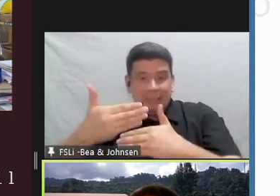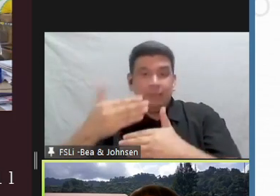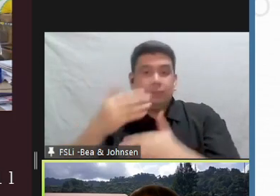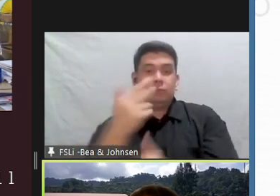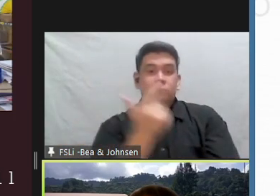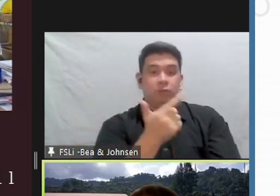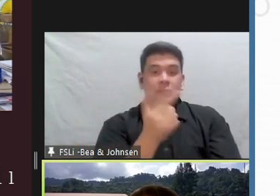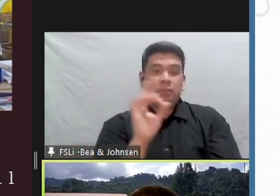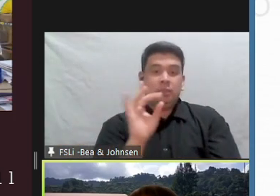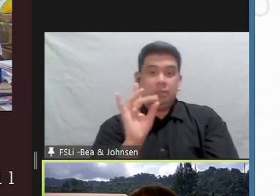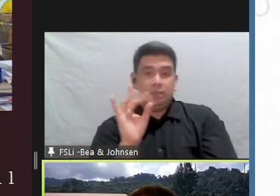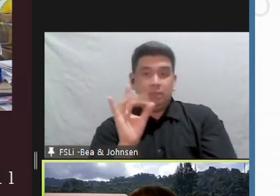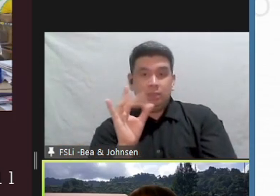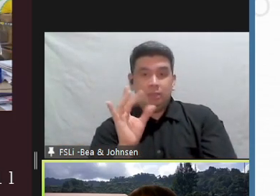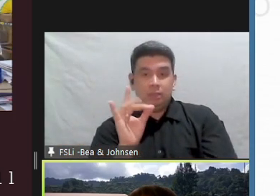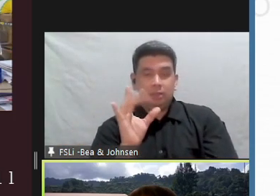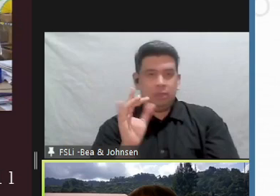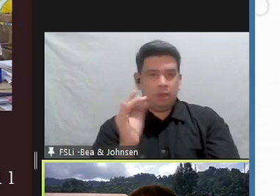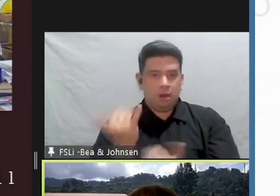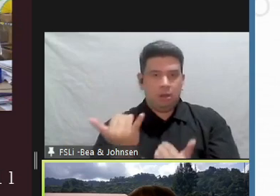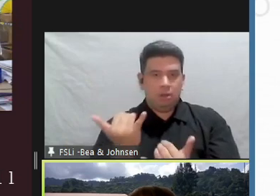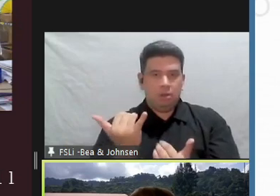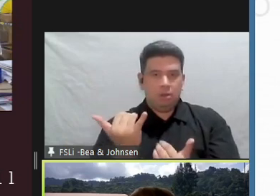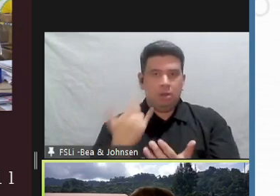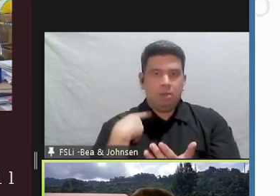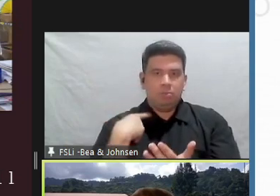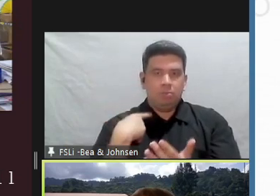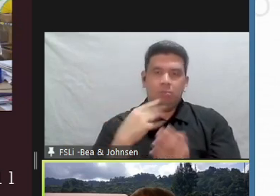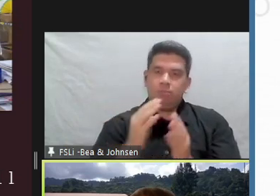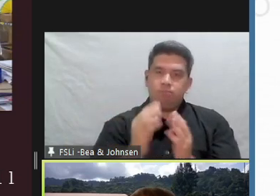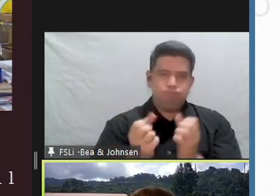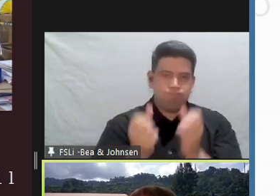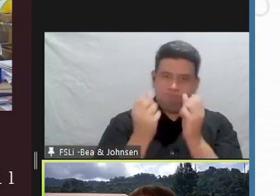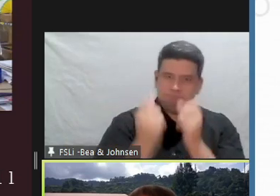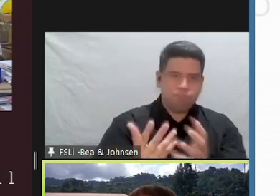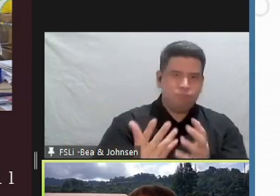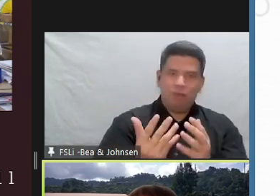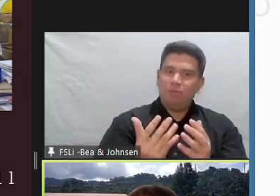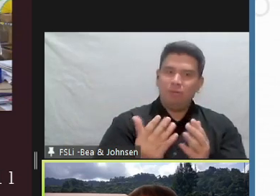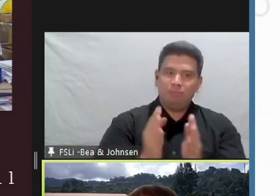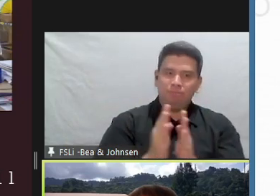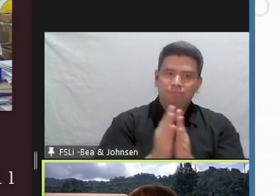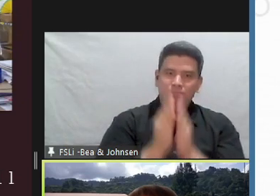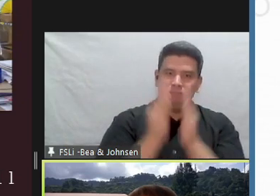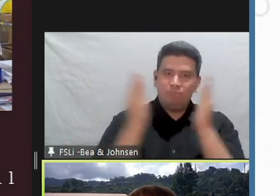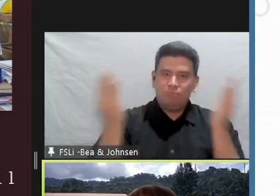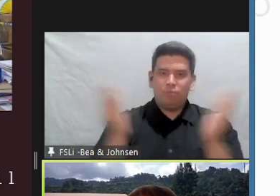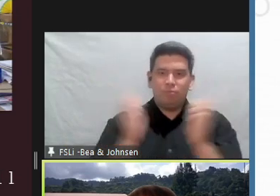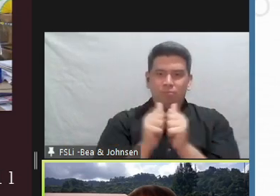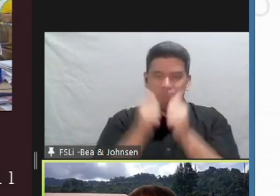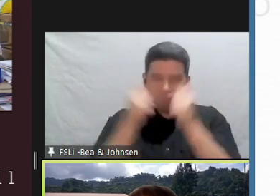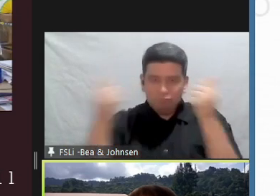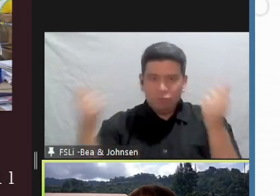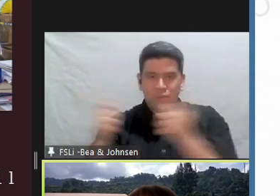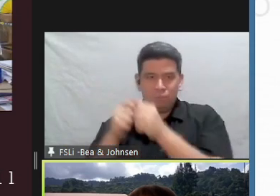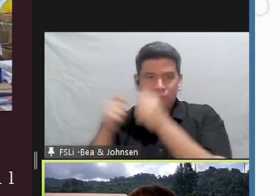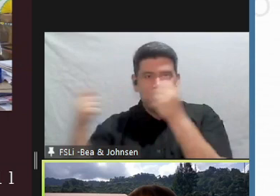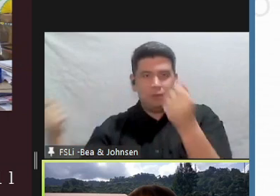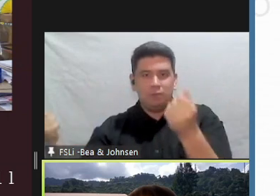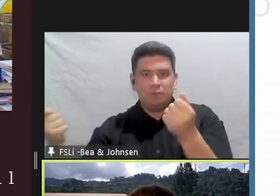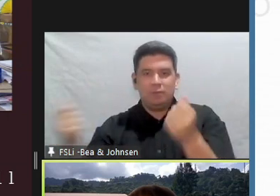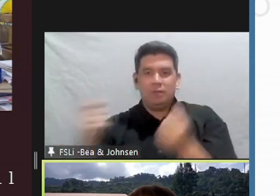books, 6 ang mga taga-drawing. At totally, ang nakita ko ay 300 na storybooks sa Kankanae, yung